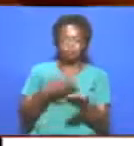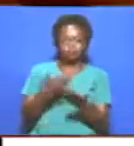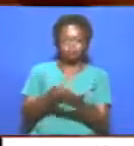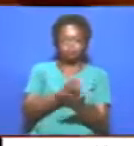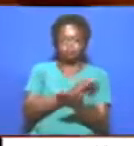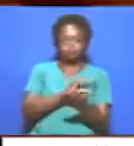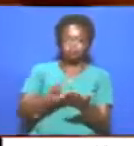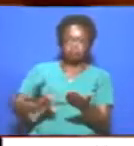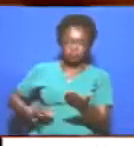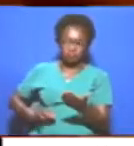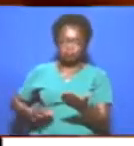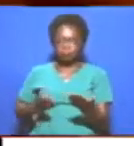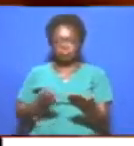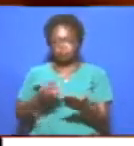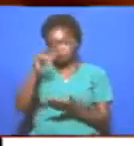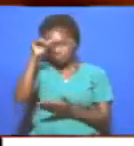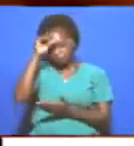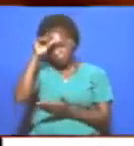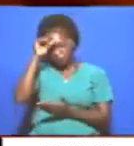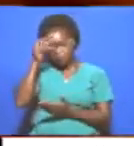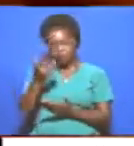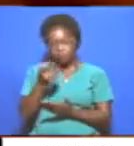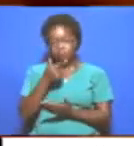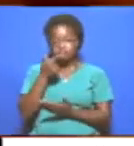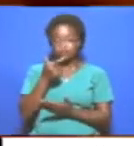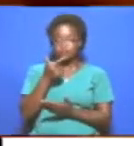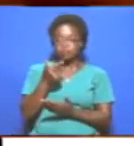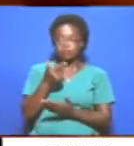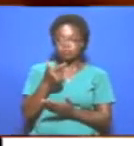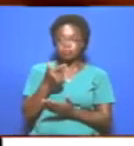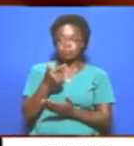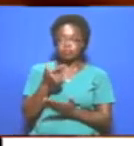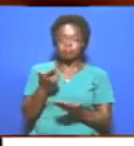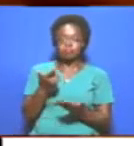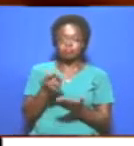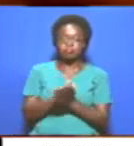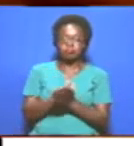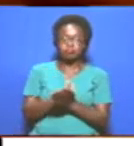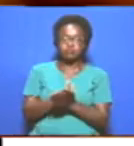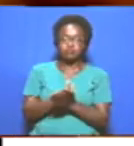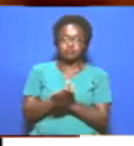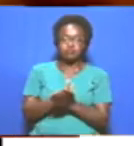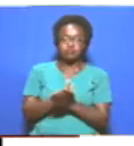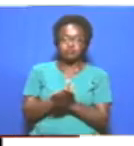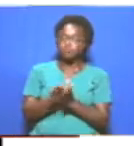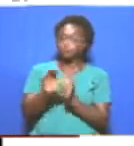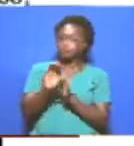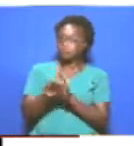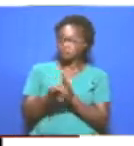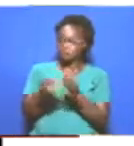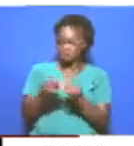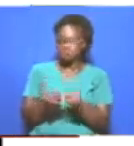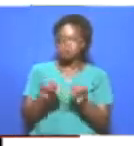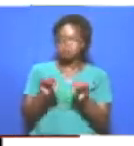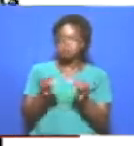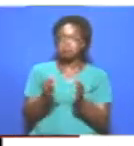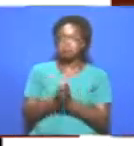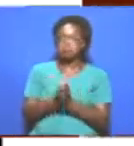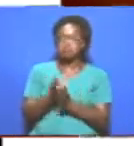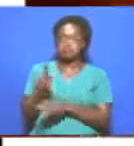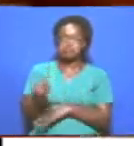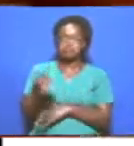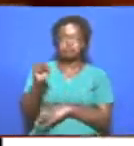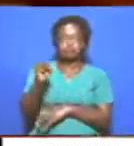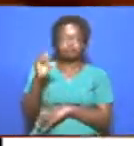ya mashirika ya serikali. Alisema muundo wa kazi wa halmashauri hiyo haujaidhinishwa na tume ya kuajiri watumishi wa